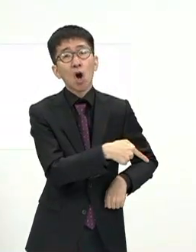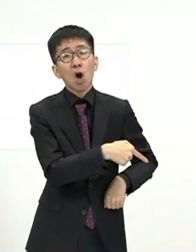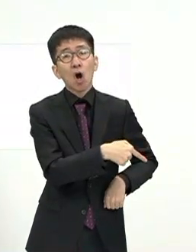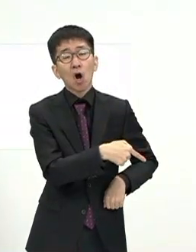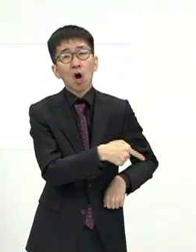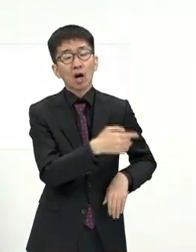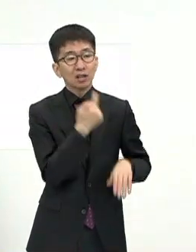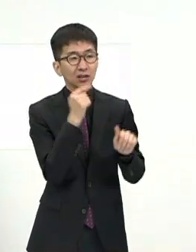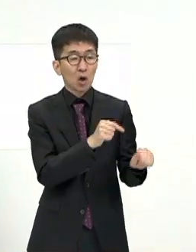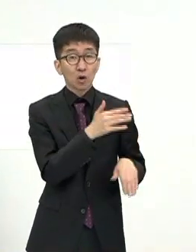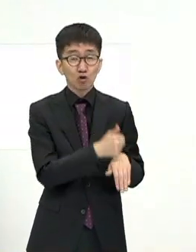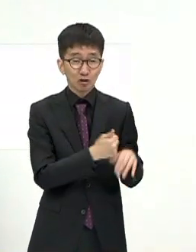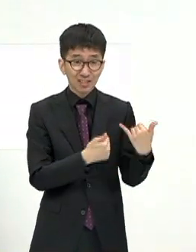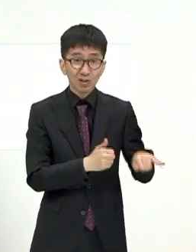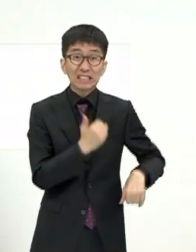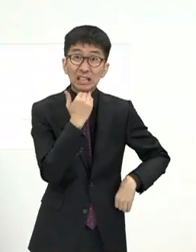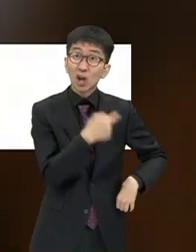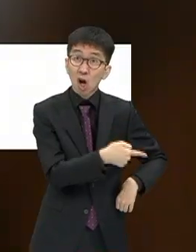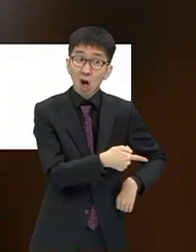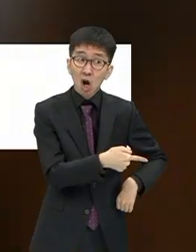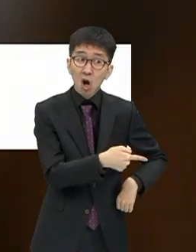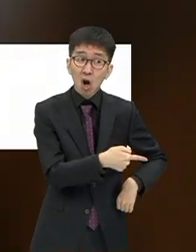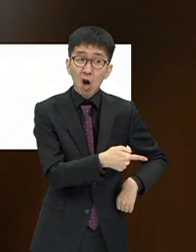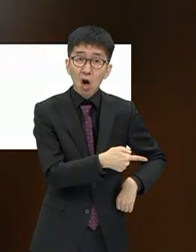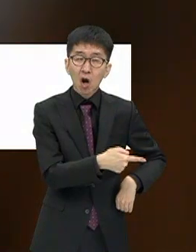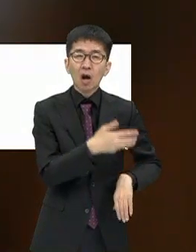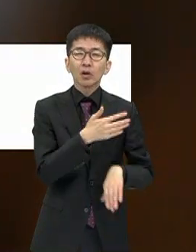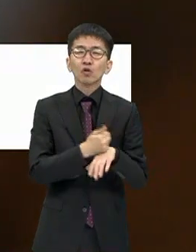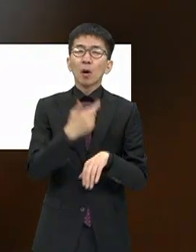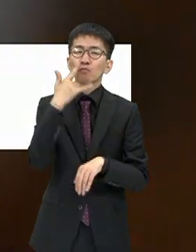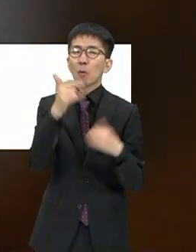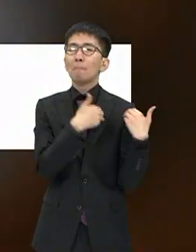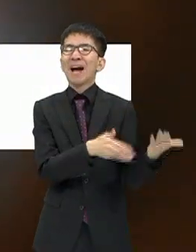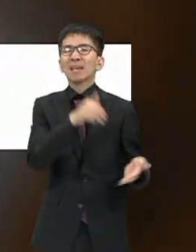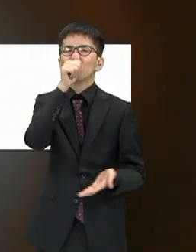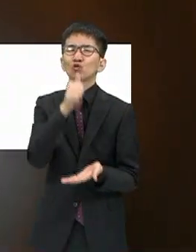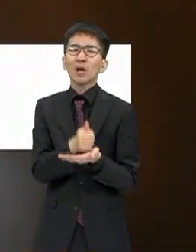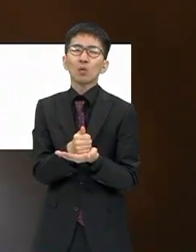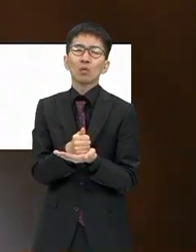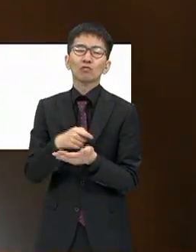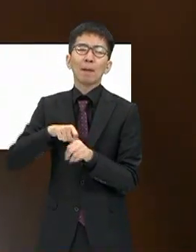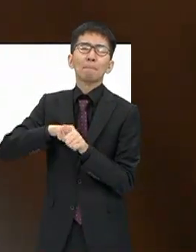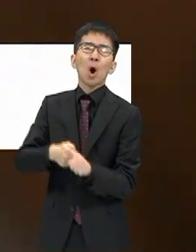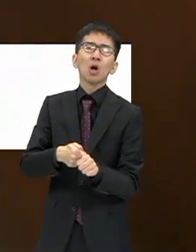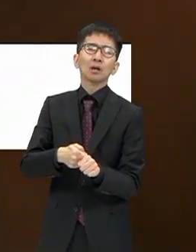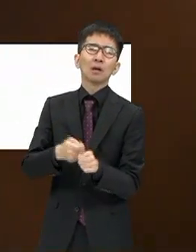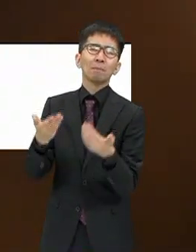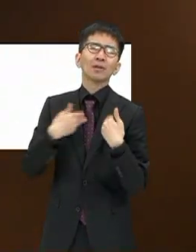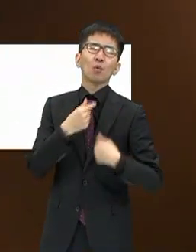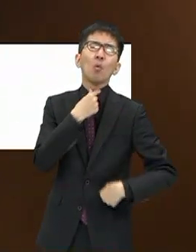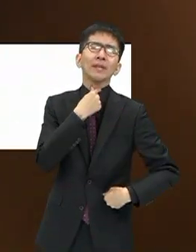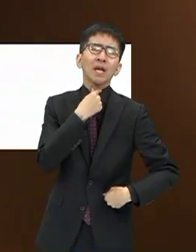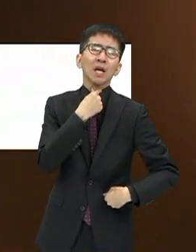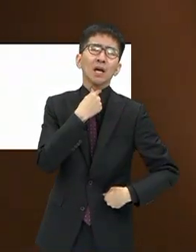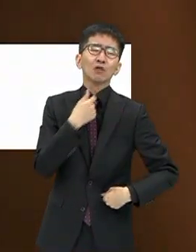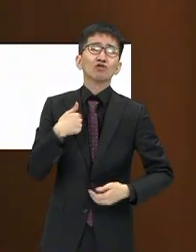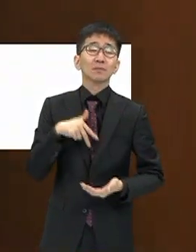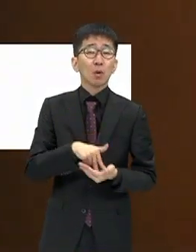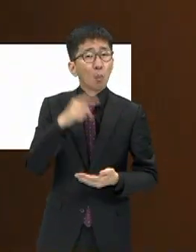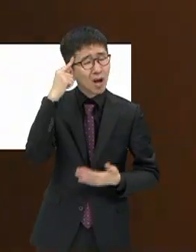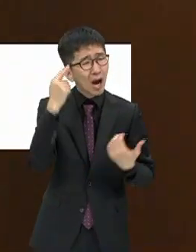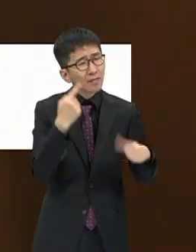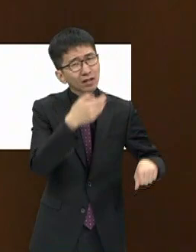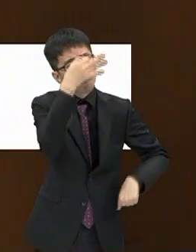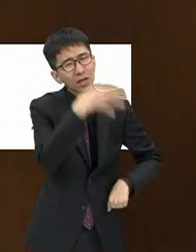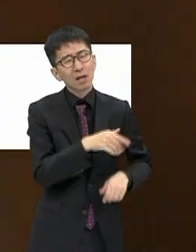그래서 아이들이 기다렸던 저희가 아이를 방임죄로 차라리 저희 부모가 처벌을 받는 게 오히려 아이에게